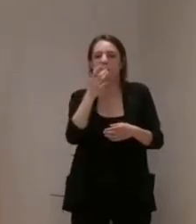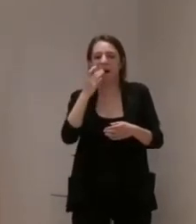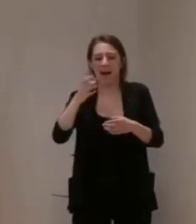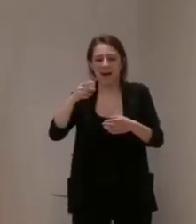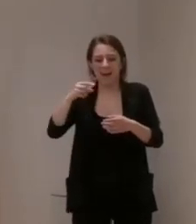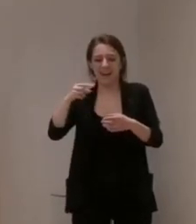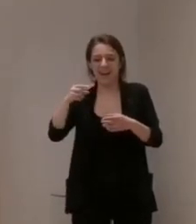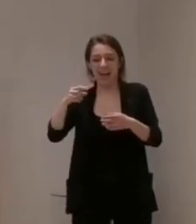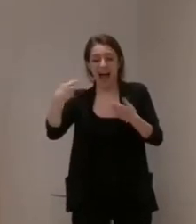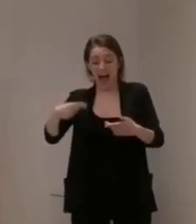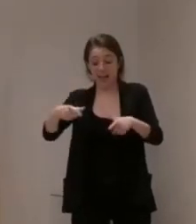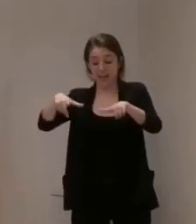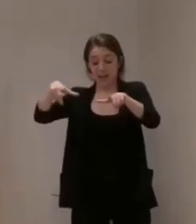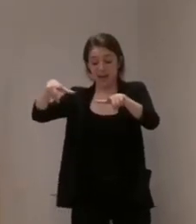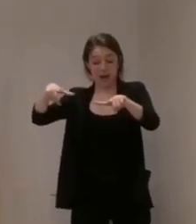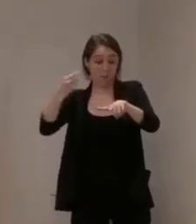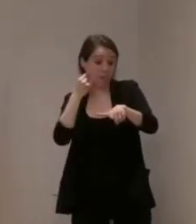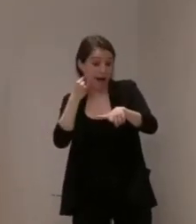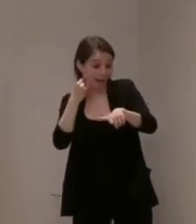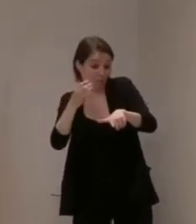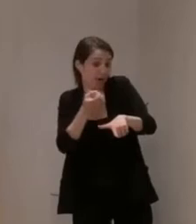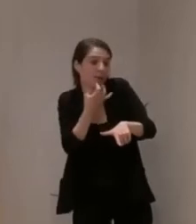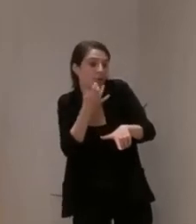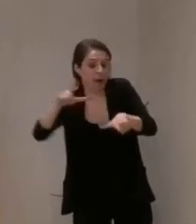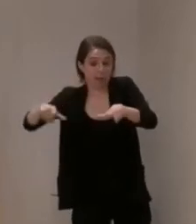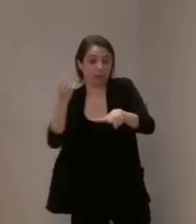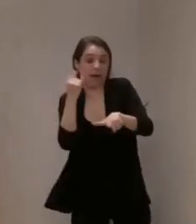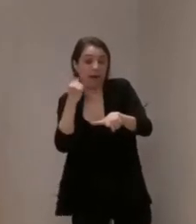tallat de trossets. Llavors això és el que hi havia.